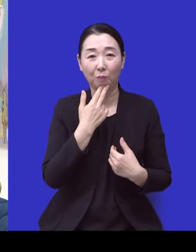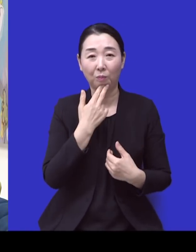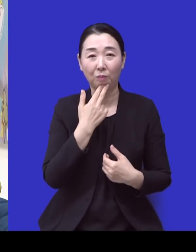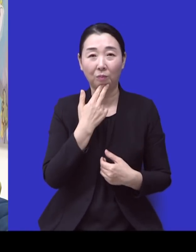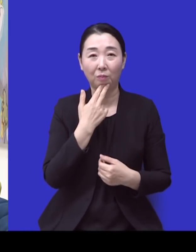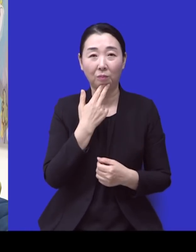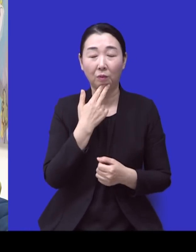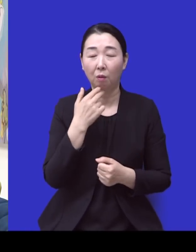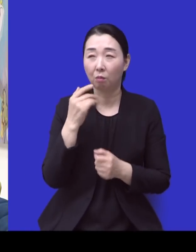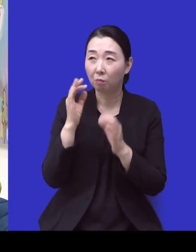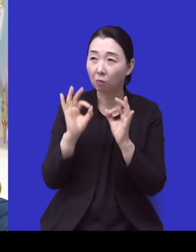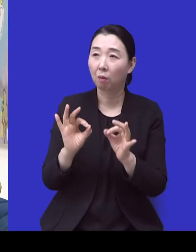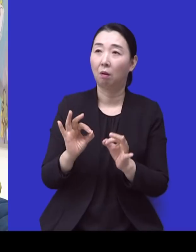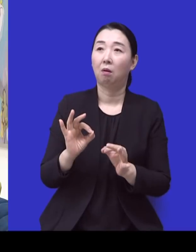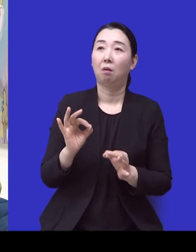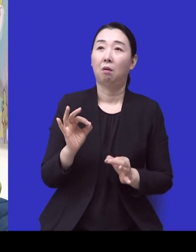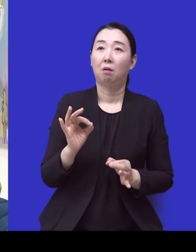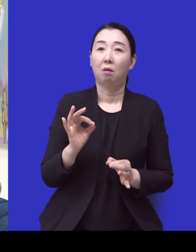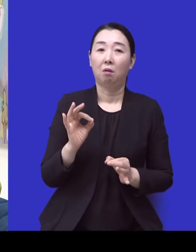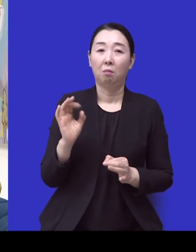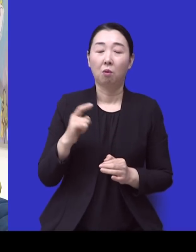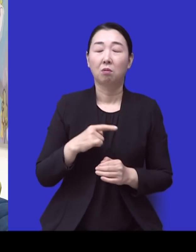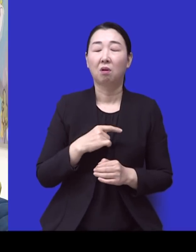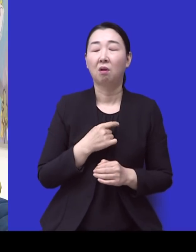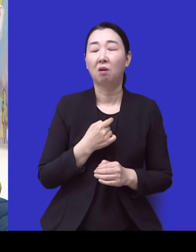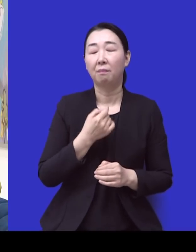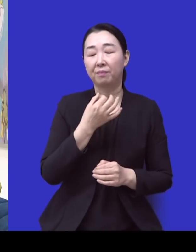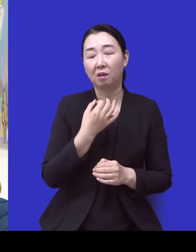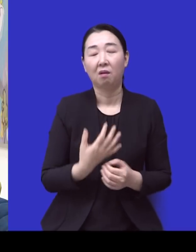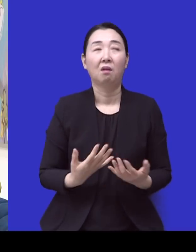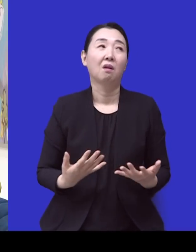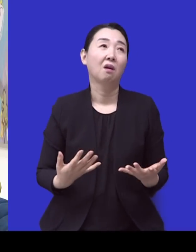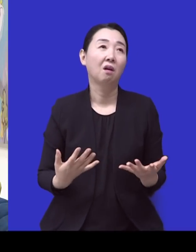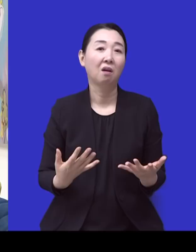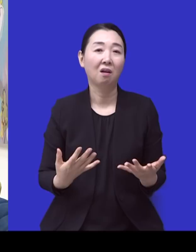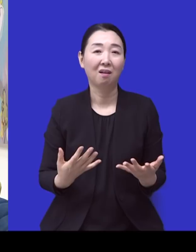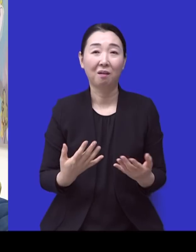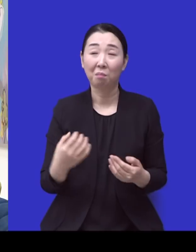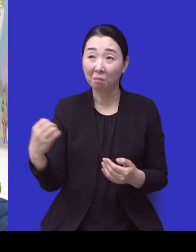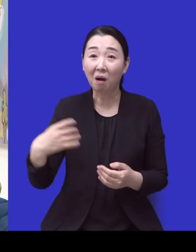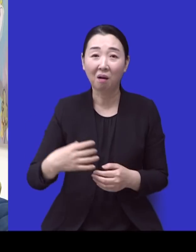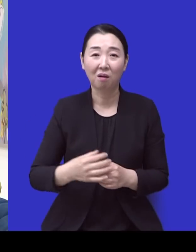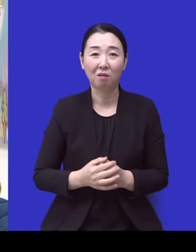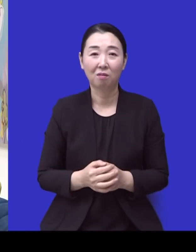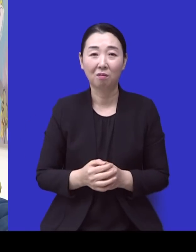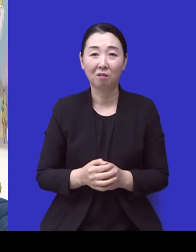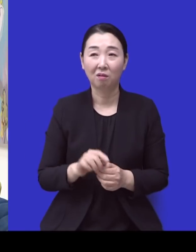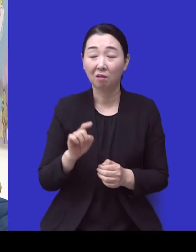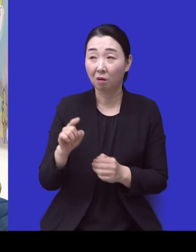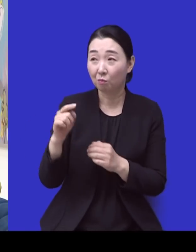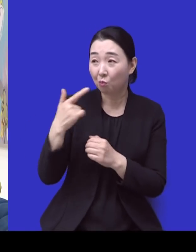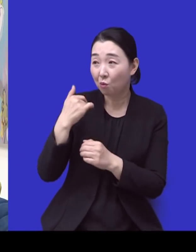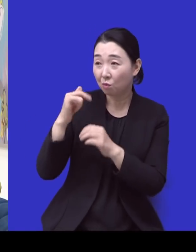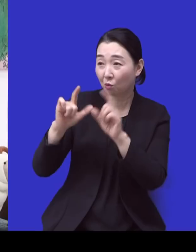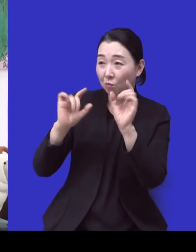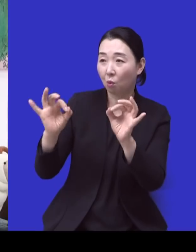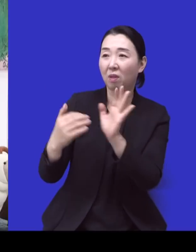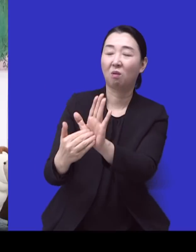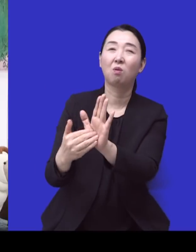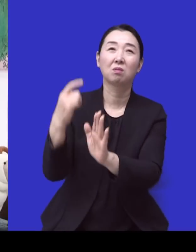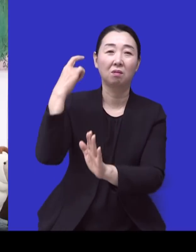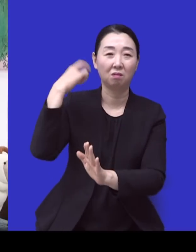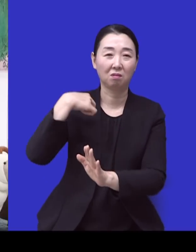예. 근데 막 그걸 보고 그냥 한숨을 그냥 막 이렇게 쉬세요. 근데 저는 거기에서 또 이제 약간 거절당한